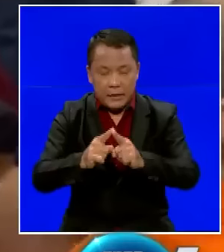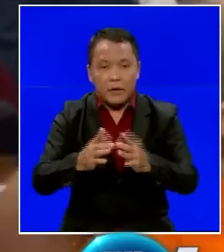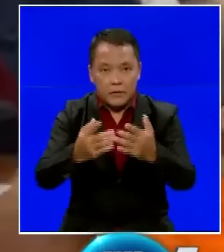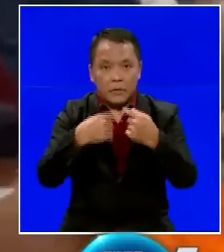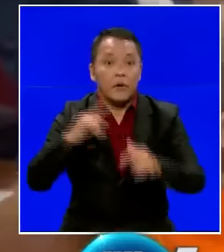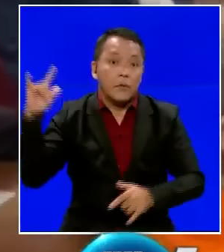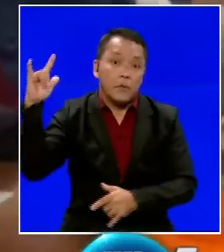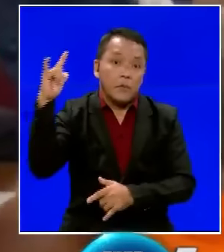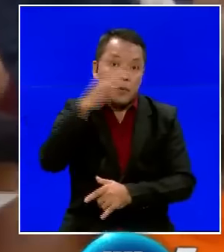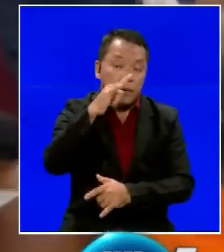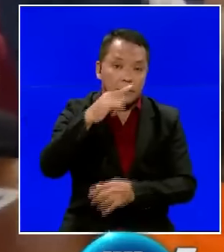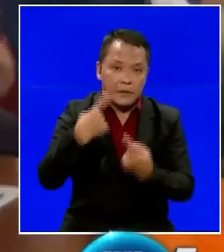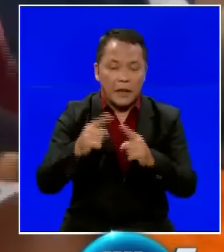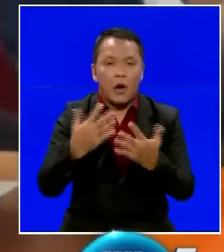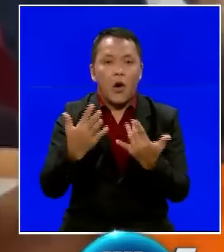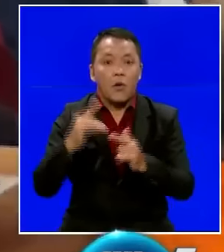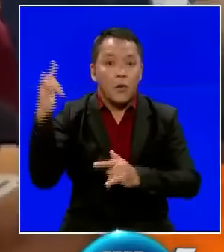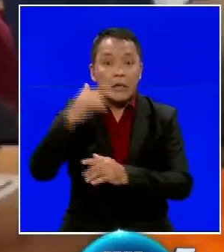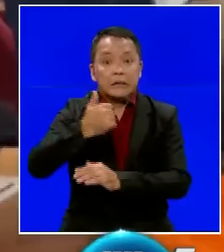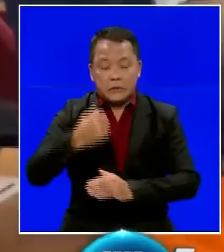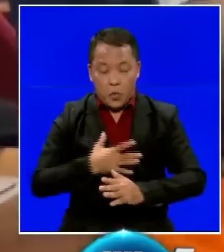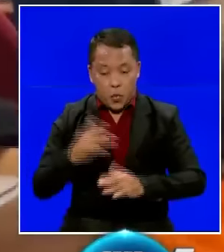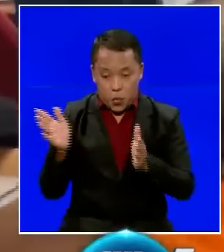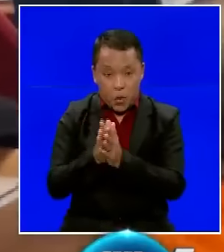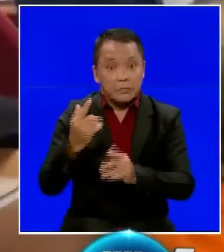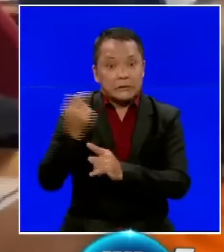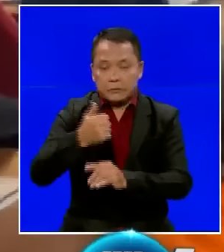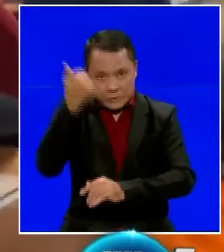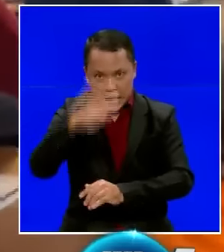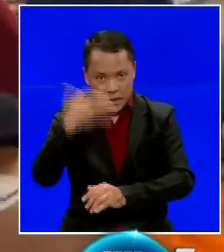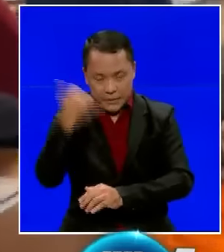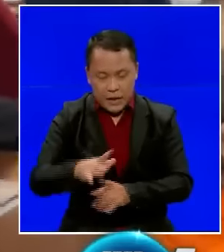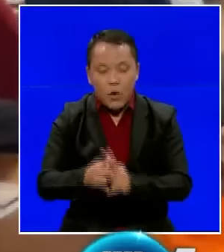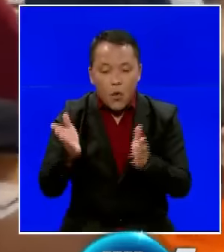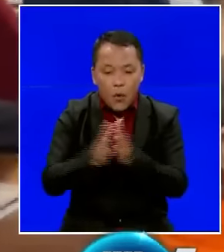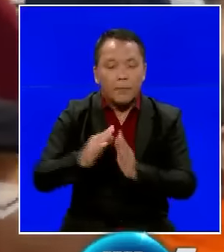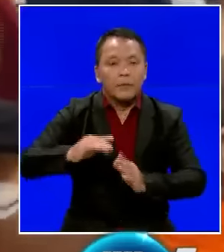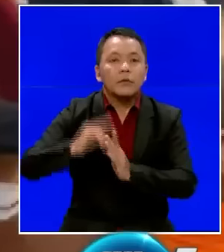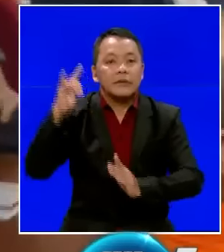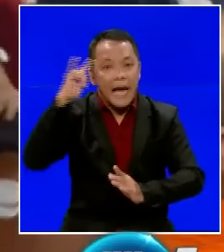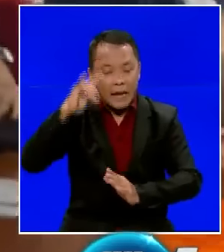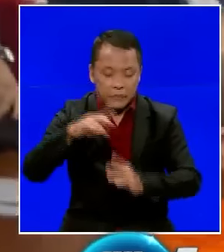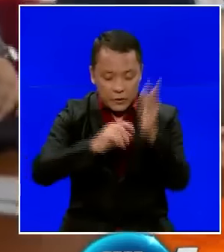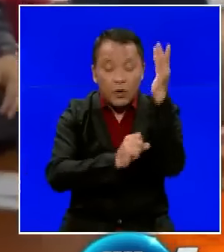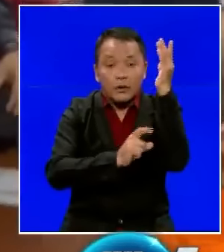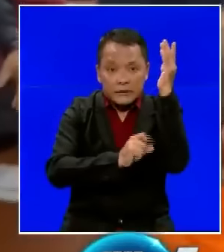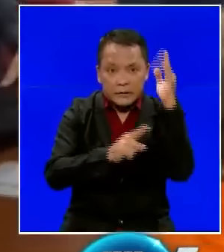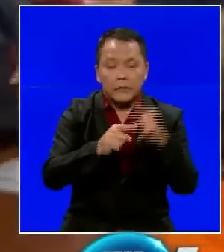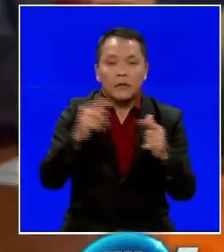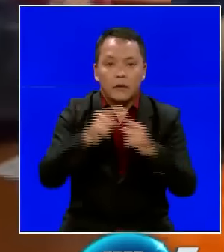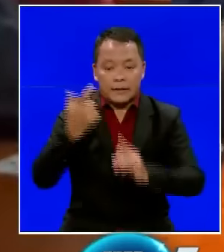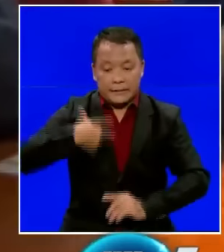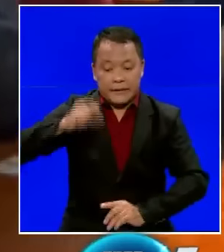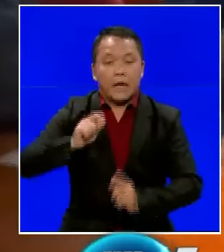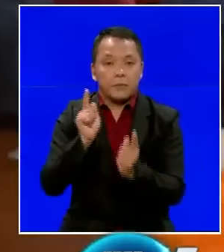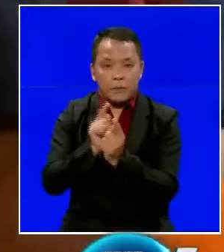ราะนั่งเครื่องบินพาณิชย์มาเดี๋ยวผู้โดยสารคนอื่นตกอกตกใจอีกนี่แป้งนาโนดและต้องไปนครศรีก่อนเพราะอย่างที่บอกไปว่าต้องไปรายงานตัวกับศาลที่นั่